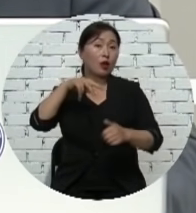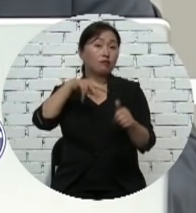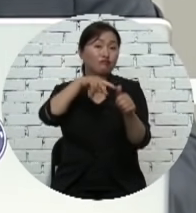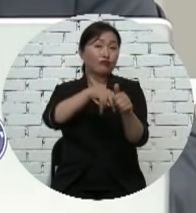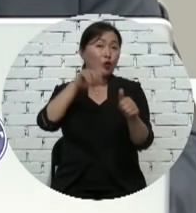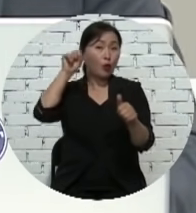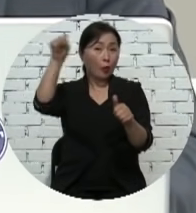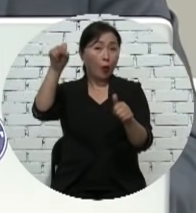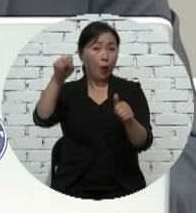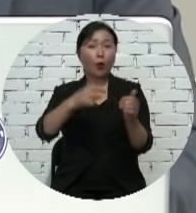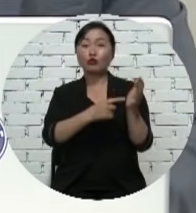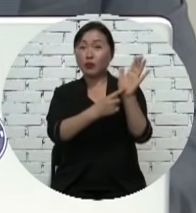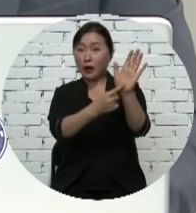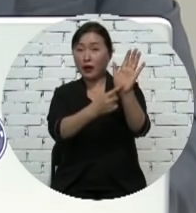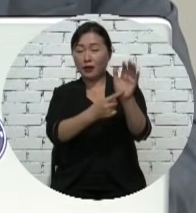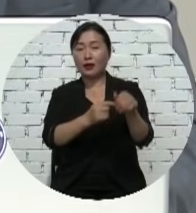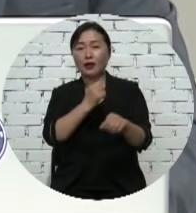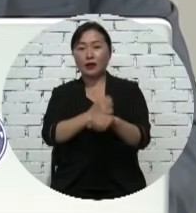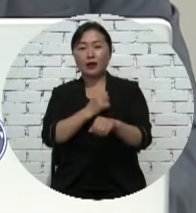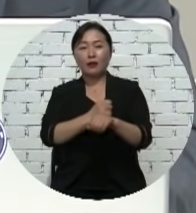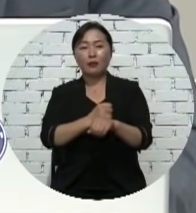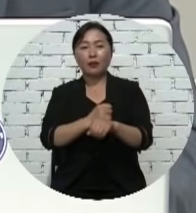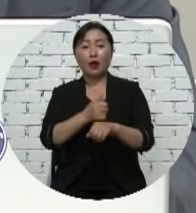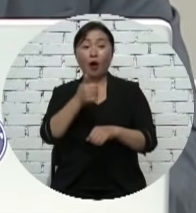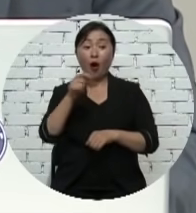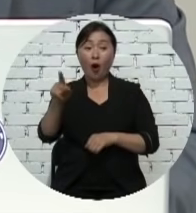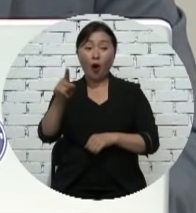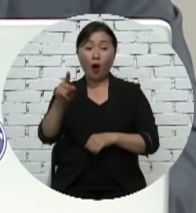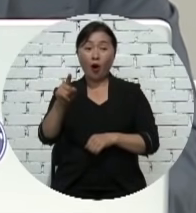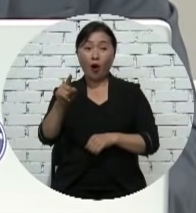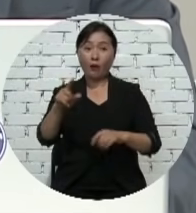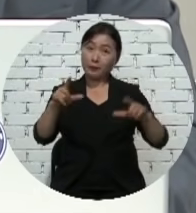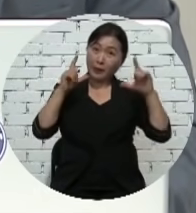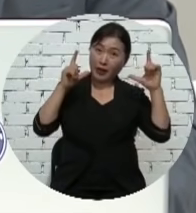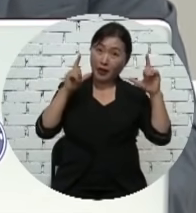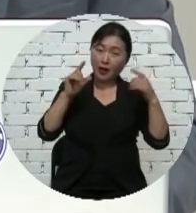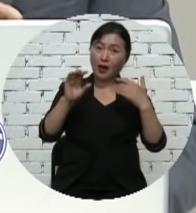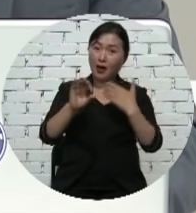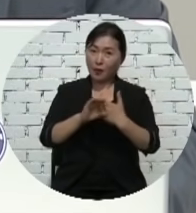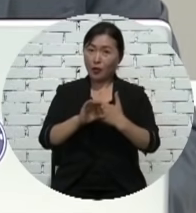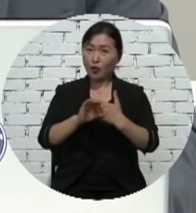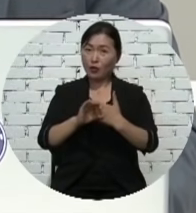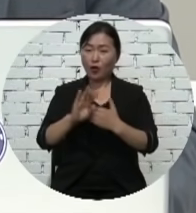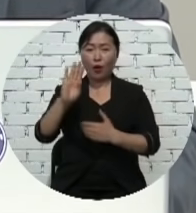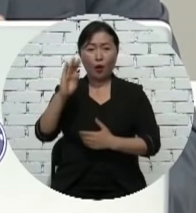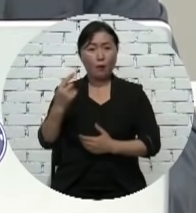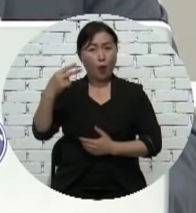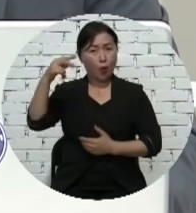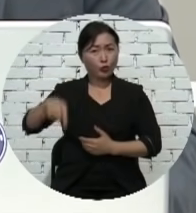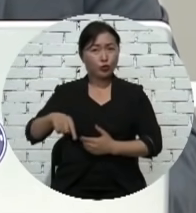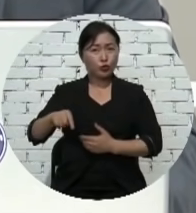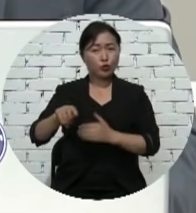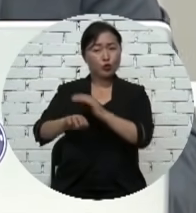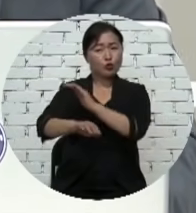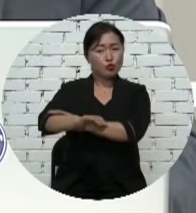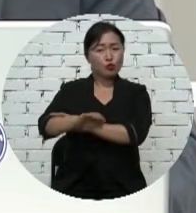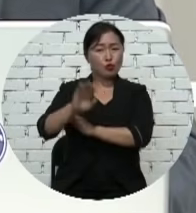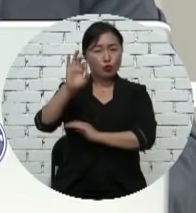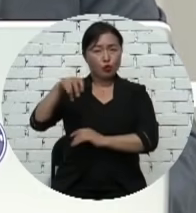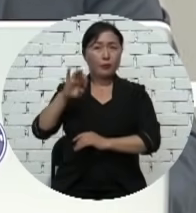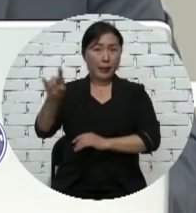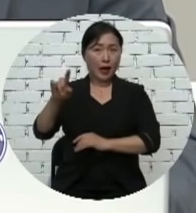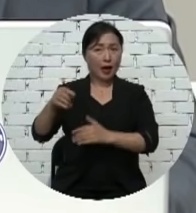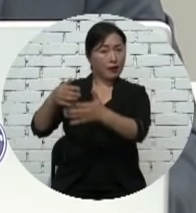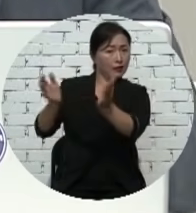허경영 후보도. 그러면 허경영 후보가 뜨면은 잠재적으로 보수 우파의 국민의힘의 지지자들이 갈 가능성이 높거든요